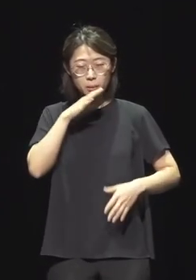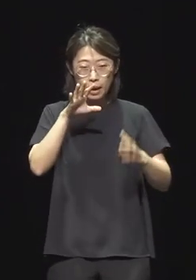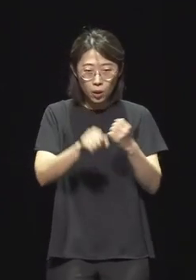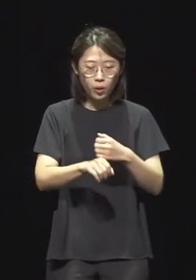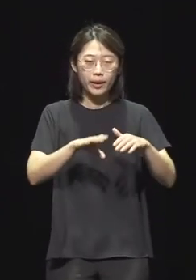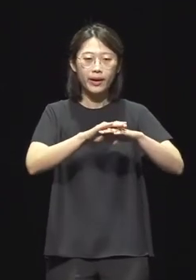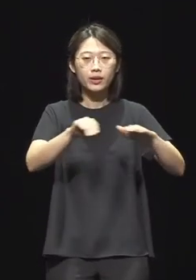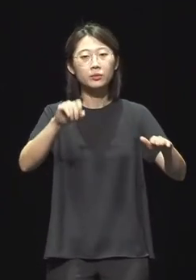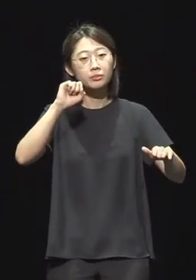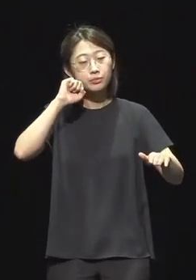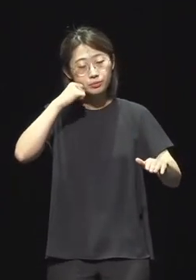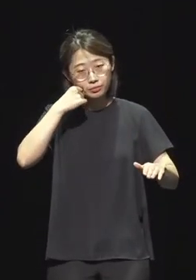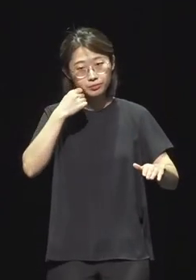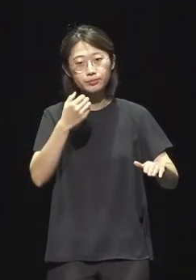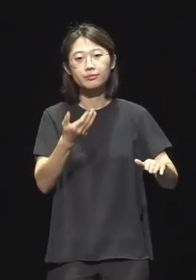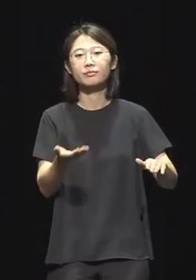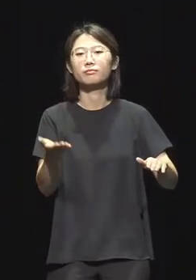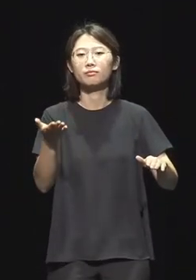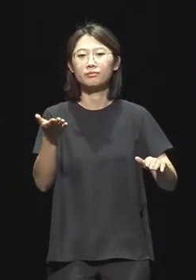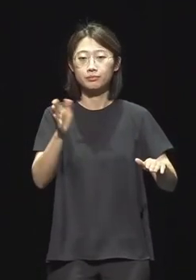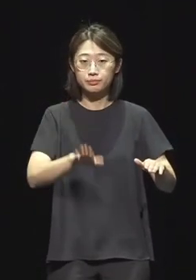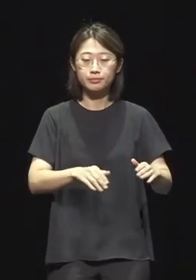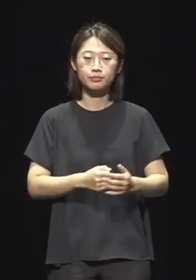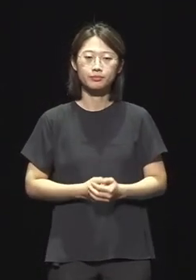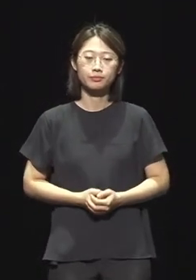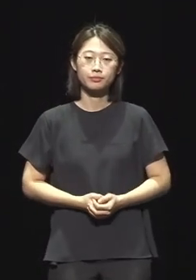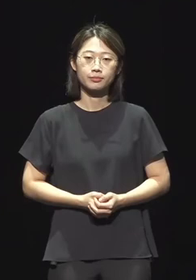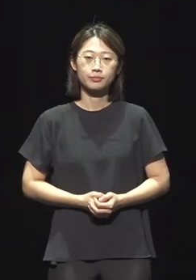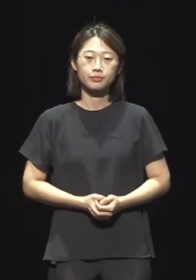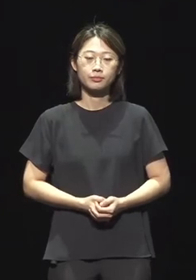수 없는 일도 있었습니다. 때문에